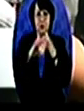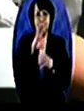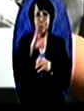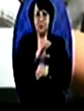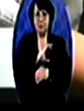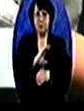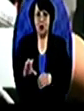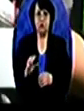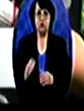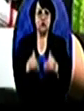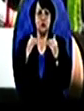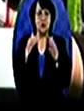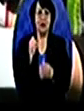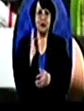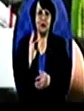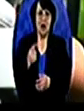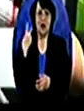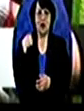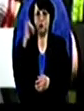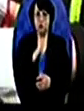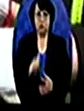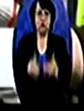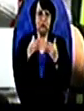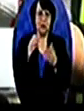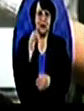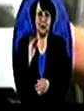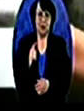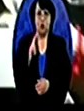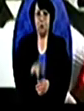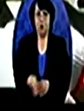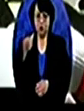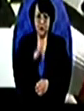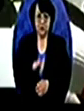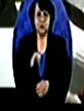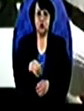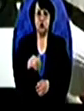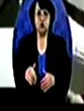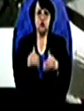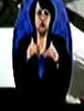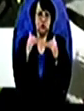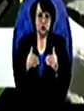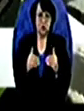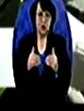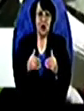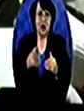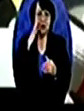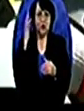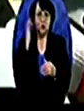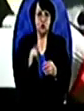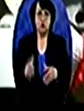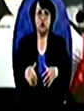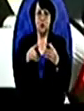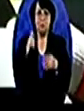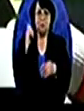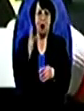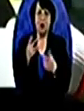хөгжлийн агентлэгтэй, Английн хөгжлийн агентлэгтэй, за Японы JBIC буюу бас хөгжлийнхэн одоо гадаадын одоо хөгжлийн банктай бид